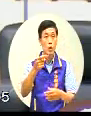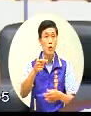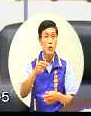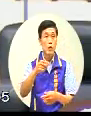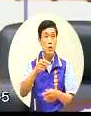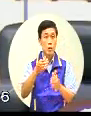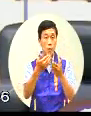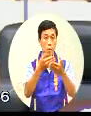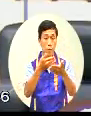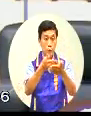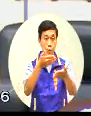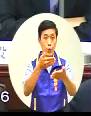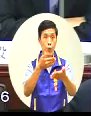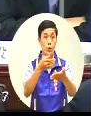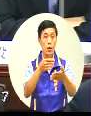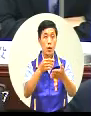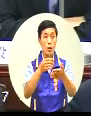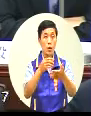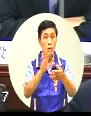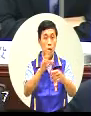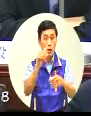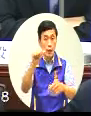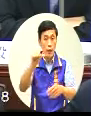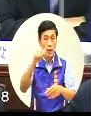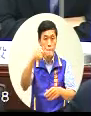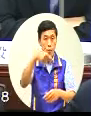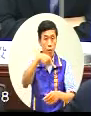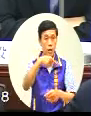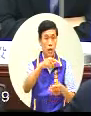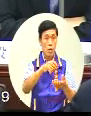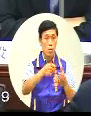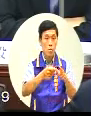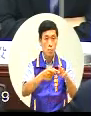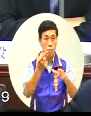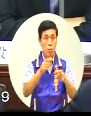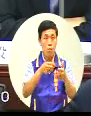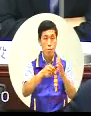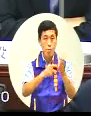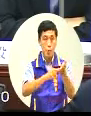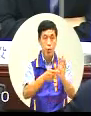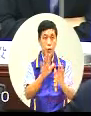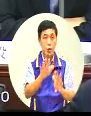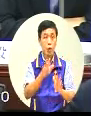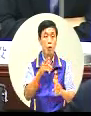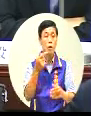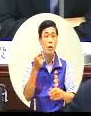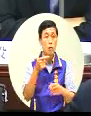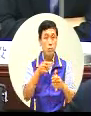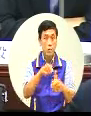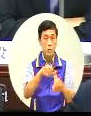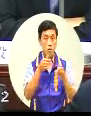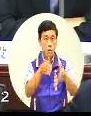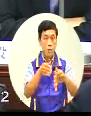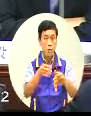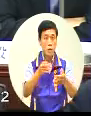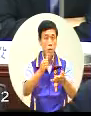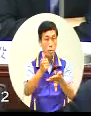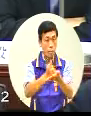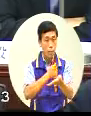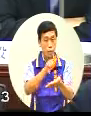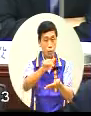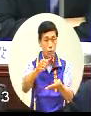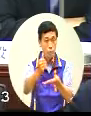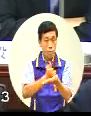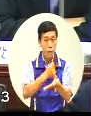的查验的一个 APP 也出来了。那其他的刚刚特别跟您报告说，我们是源头管制流向的了